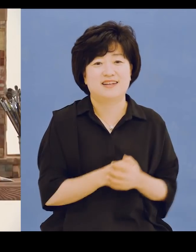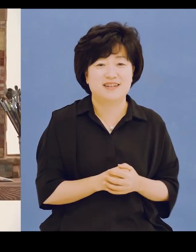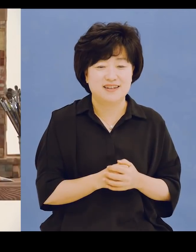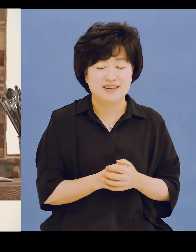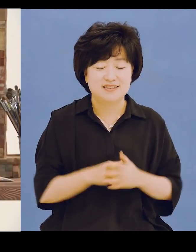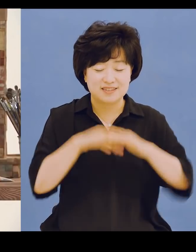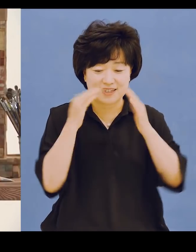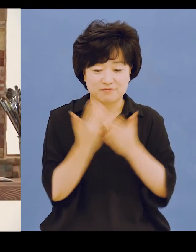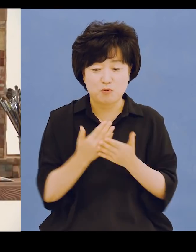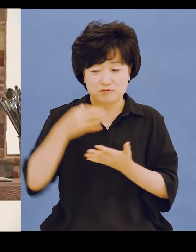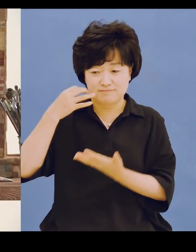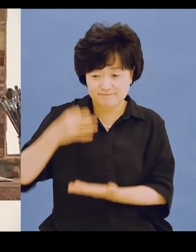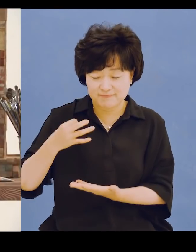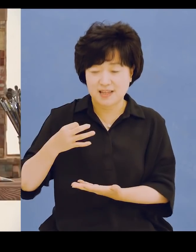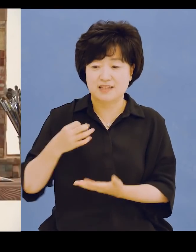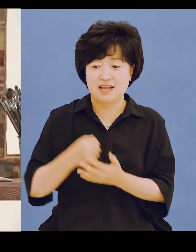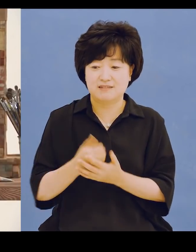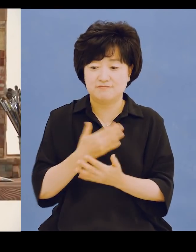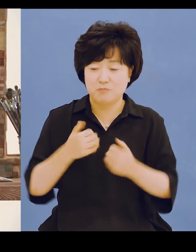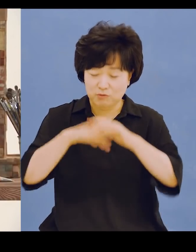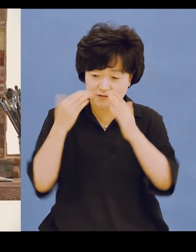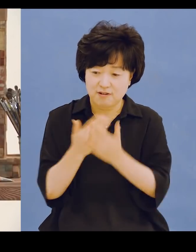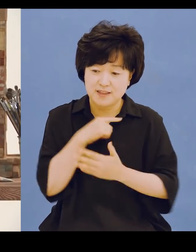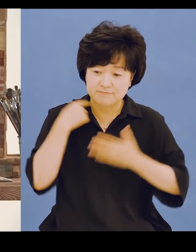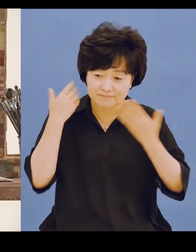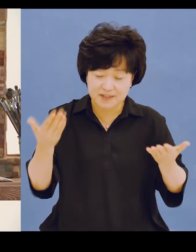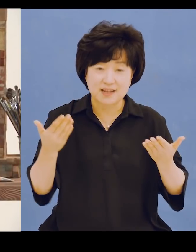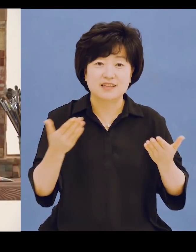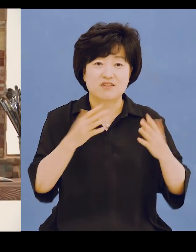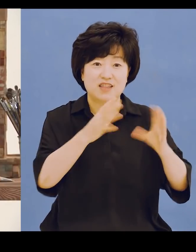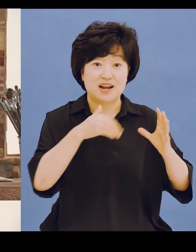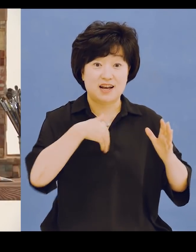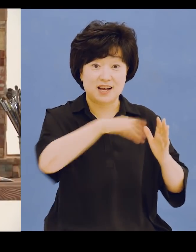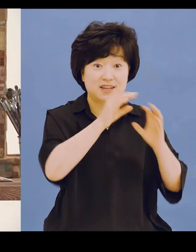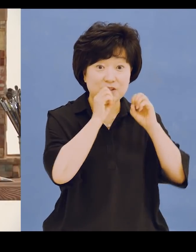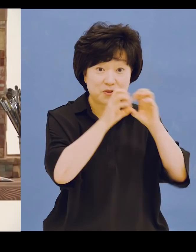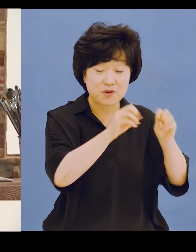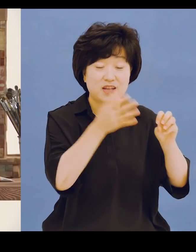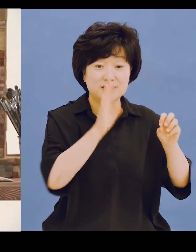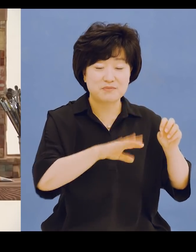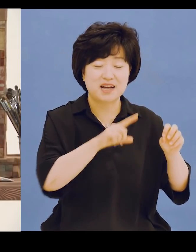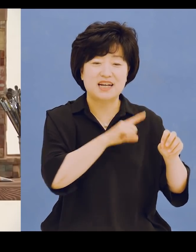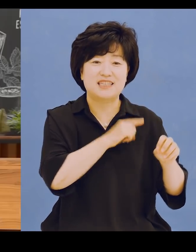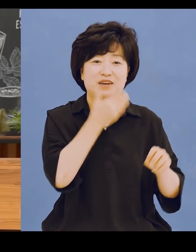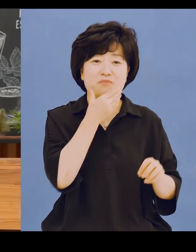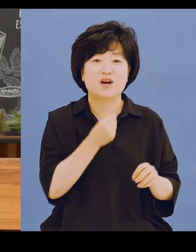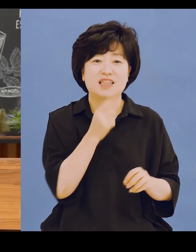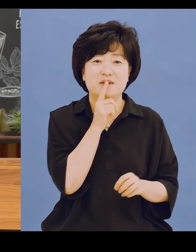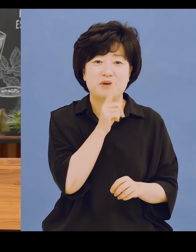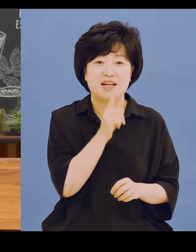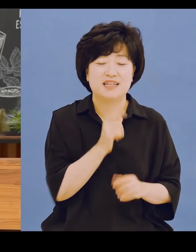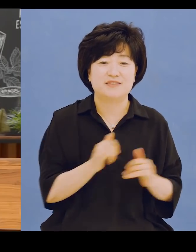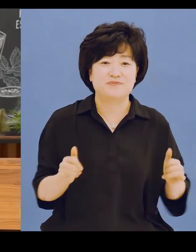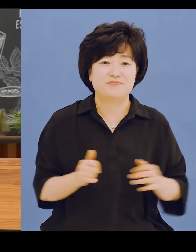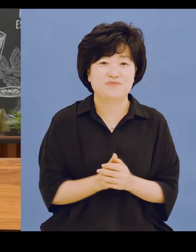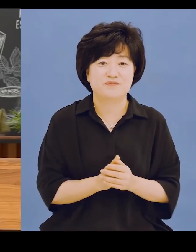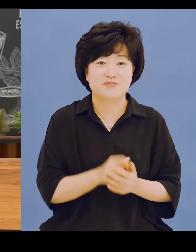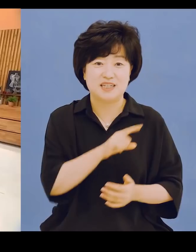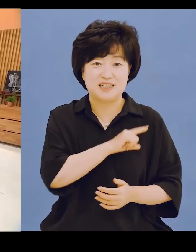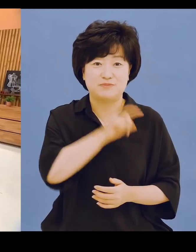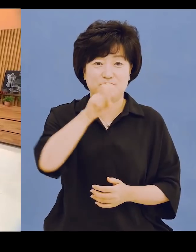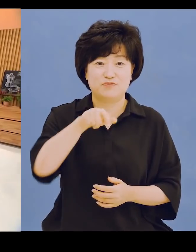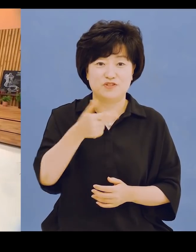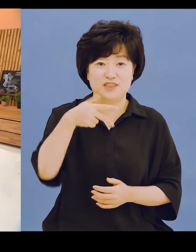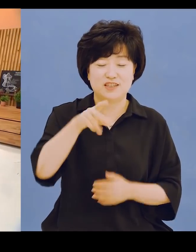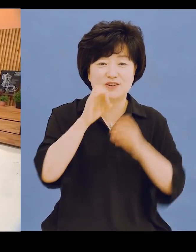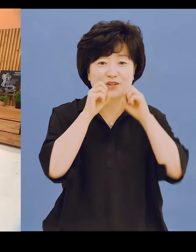건강도 안 좋아지셨지만 정말 그 하나님 안에서 가장 행복하다고 고백하시는 분이십니다. 자, 오늘의 주인공 문성 선교사님을